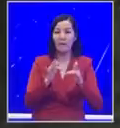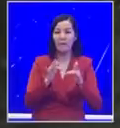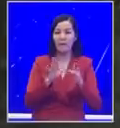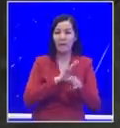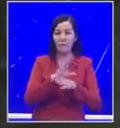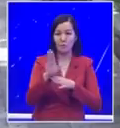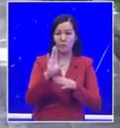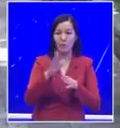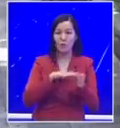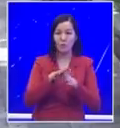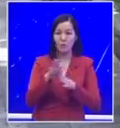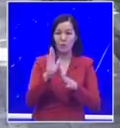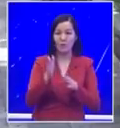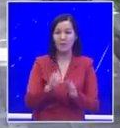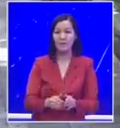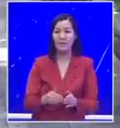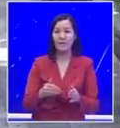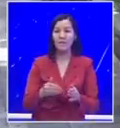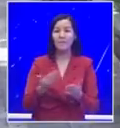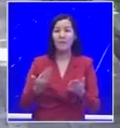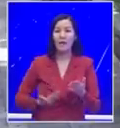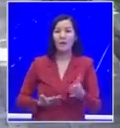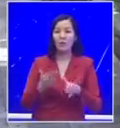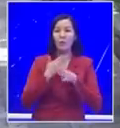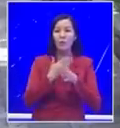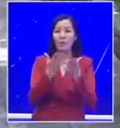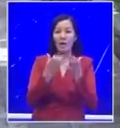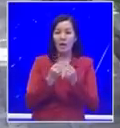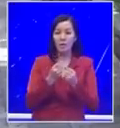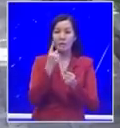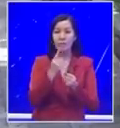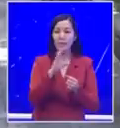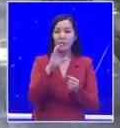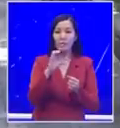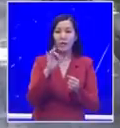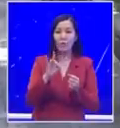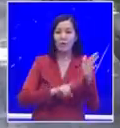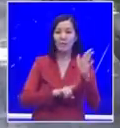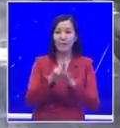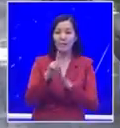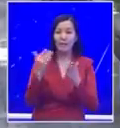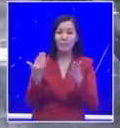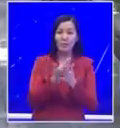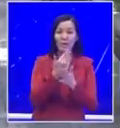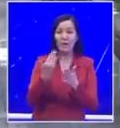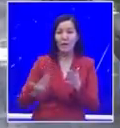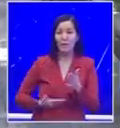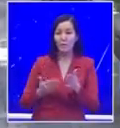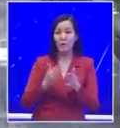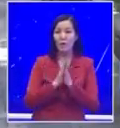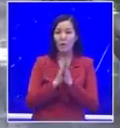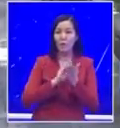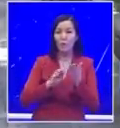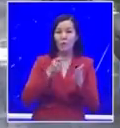жүзеге аспақ. Атаулы әлеуметтік көмек алушылар 1 сәуірден бастап жаңа атаулы әлеуметтік көмекке өтініш